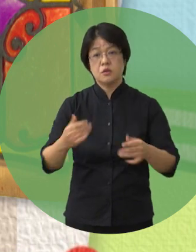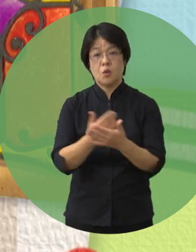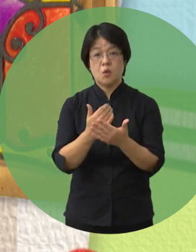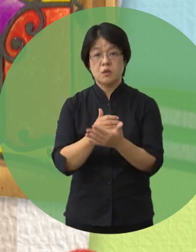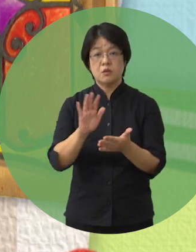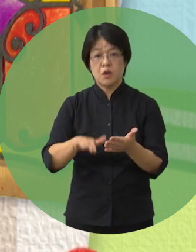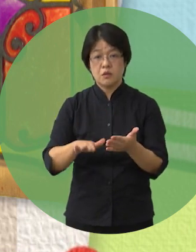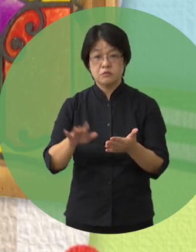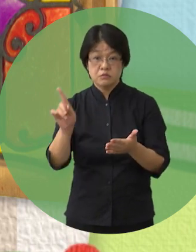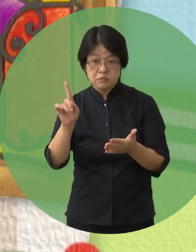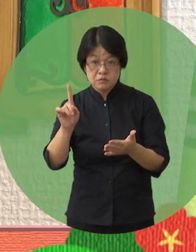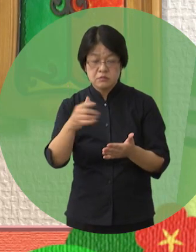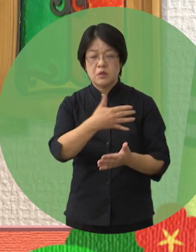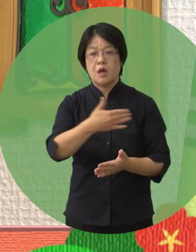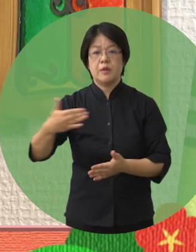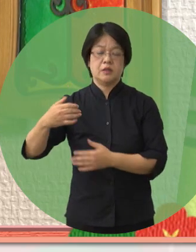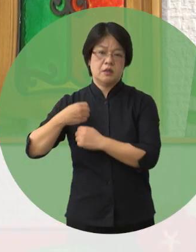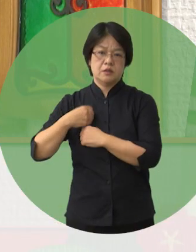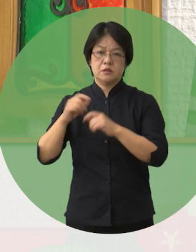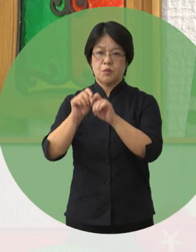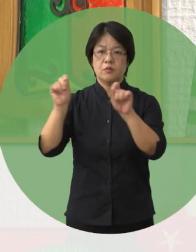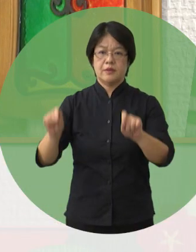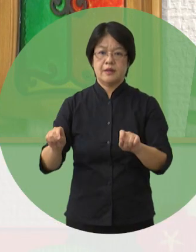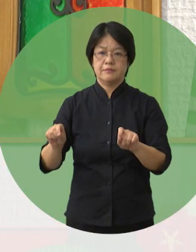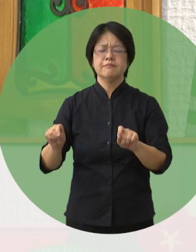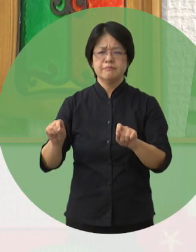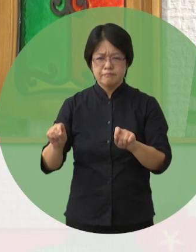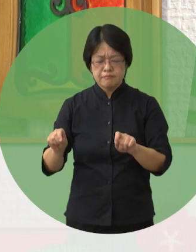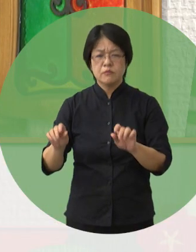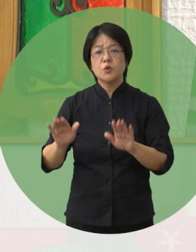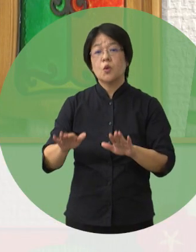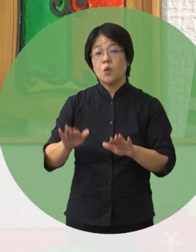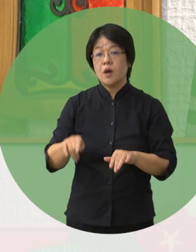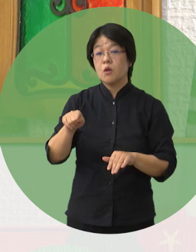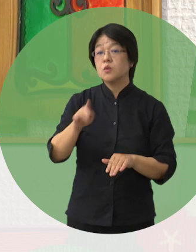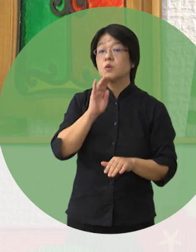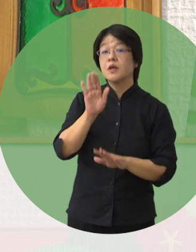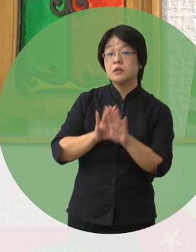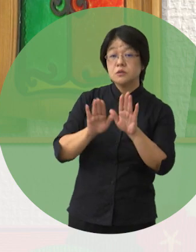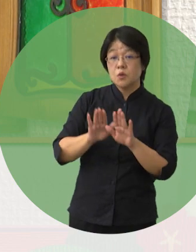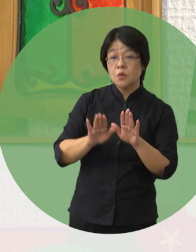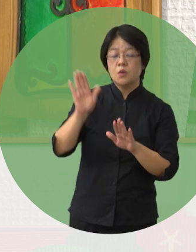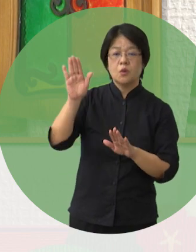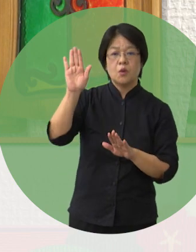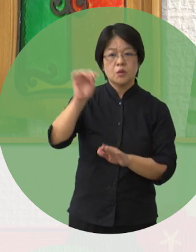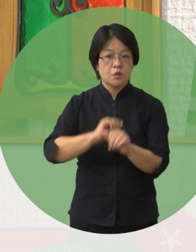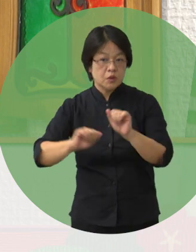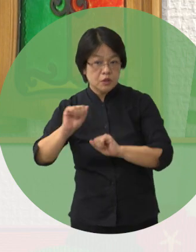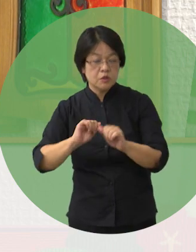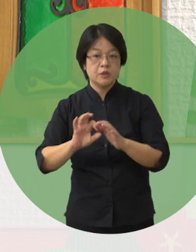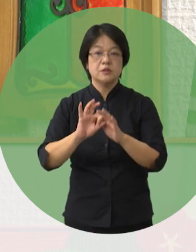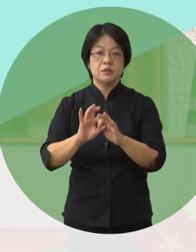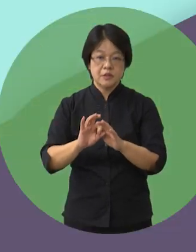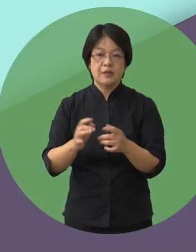米軍基地問題です。 今日はその現状と今後の取り組みについて一緒にお勉強